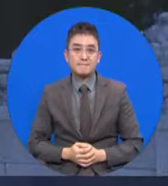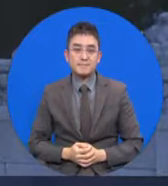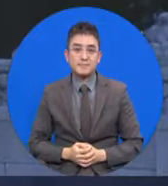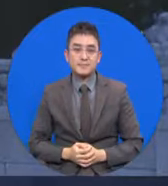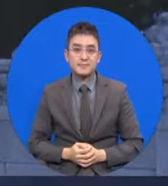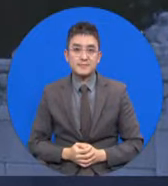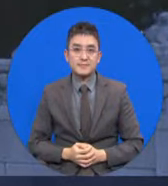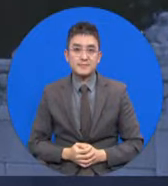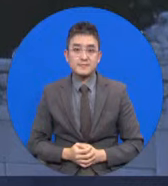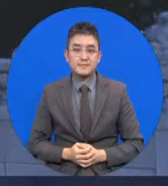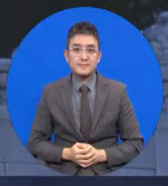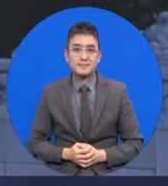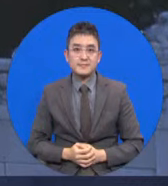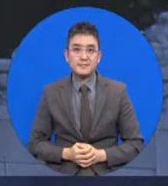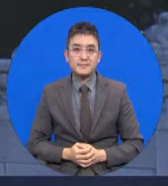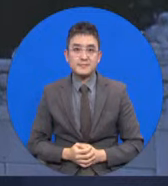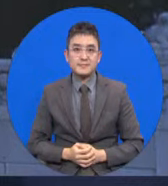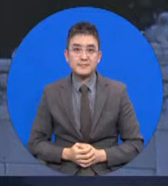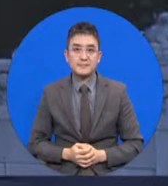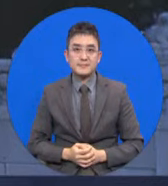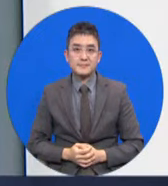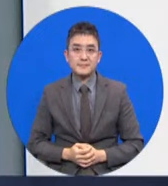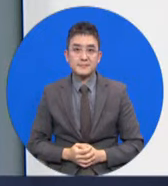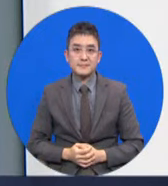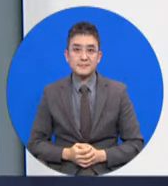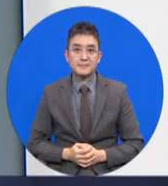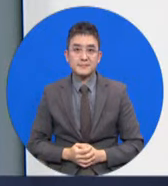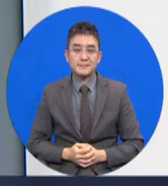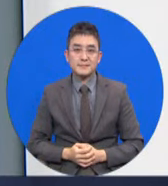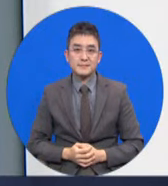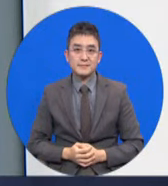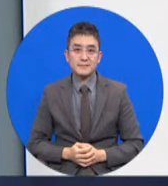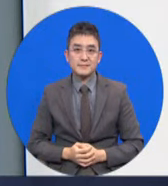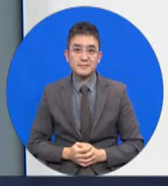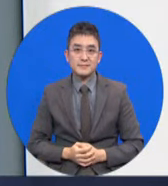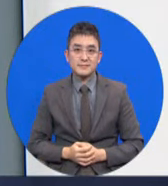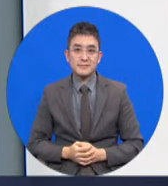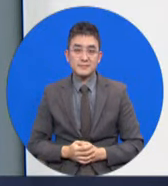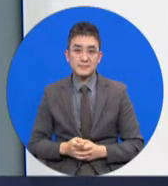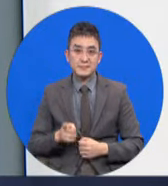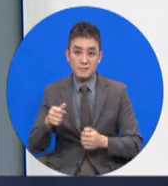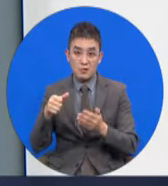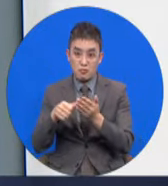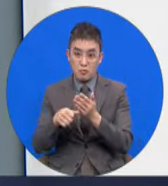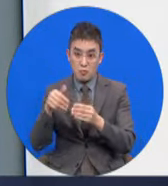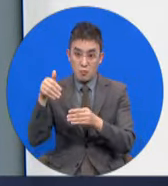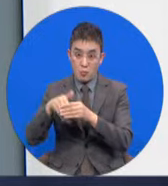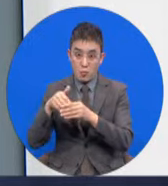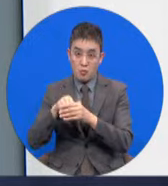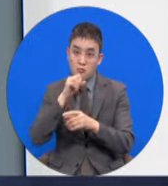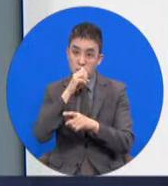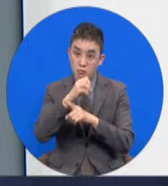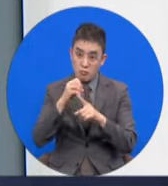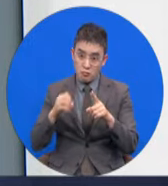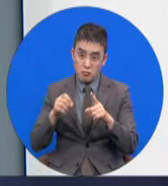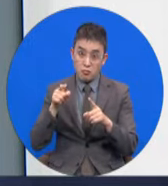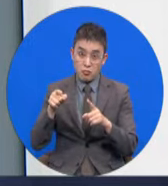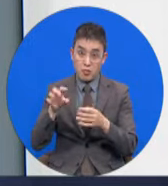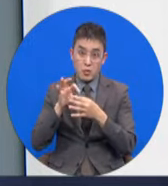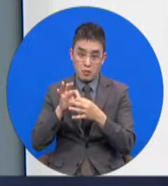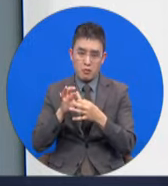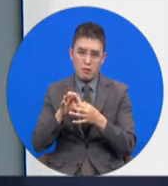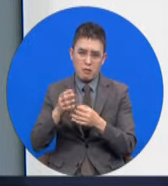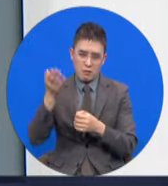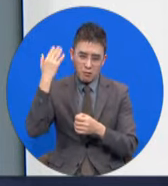이렇습니다. 네. 제가 투표율을 제고시킬 때 하는 플라톤의 유명한 이야기였습니다. 당신이 정치에 참여하지 않는